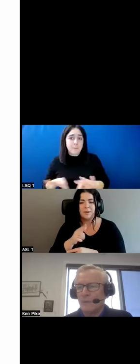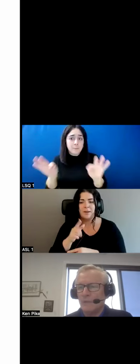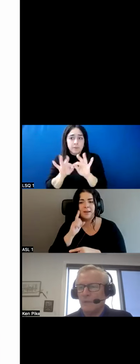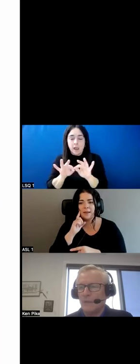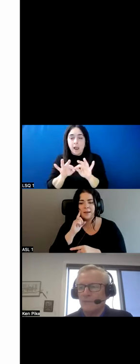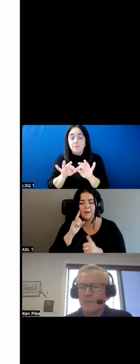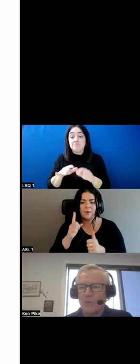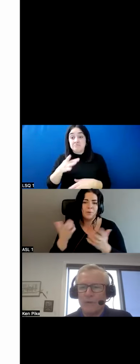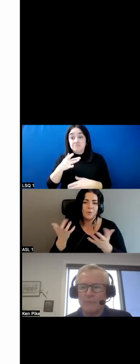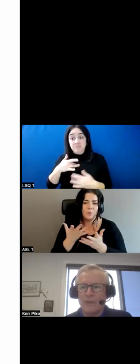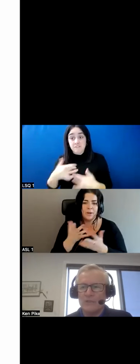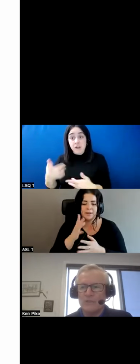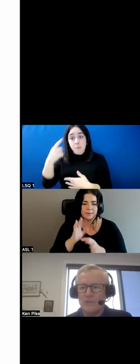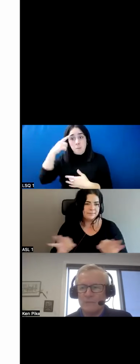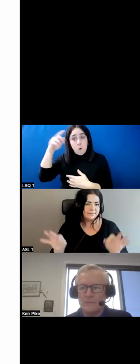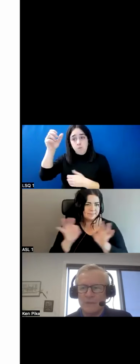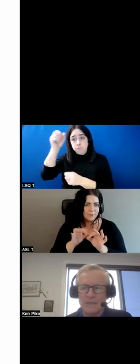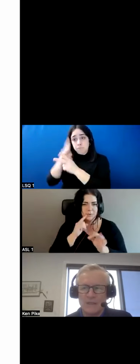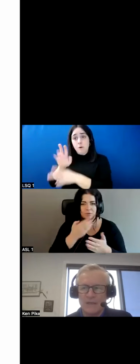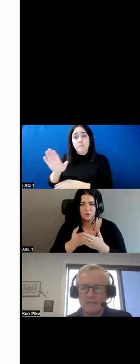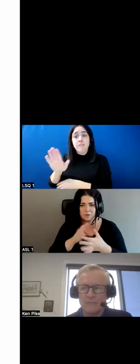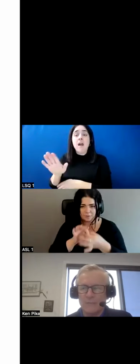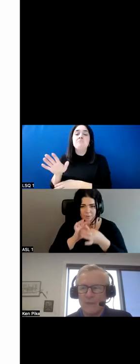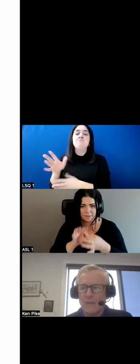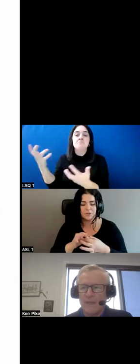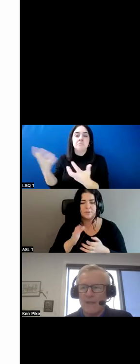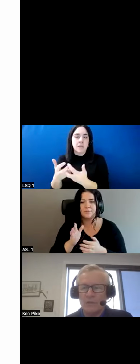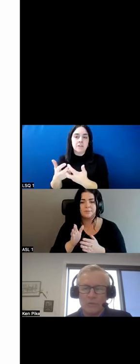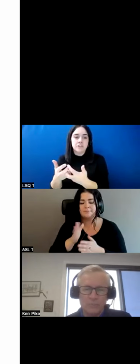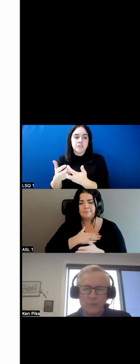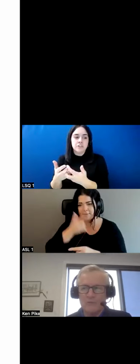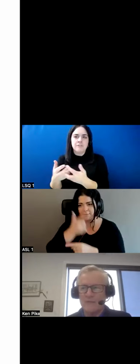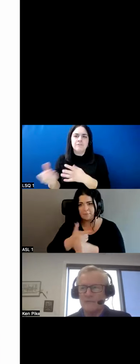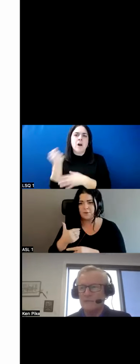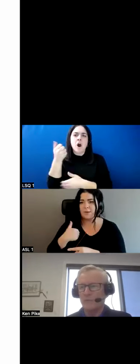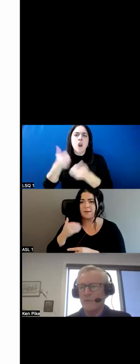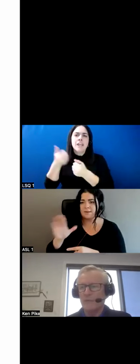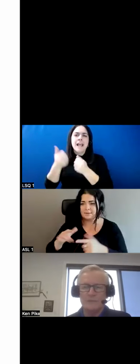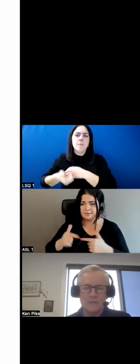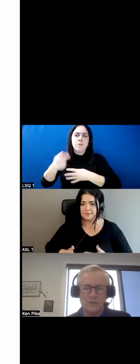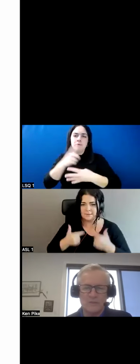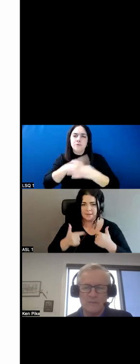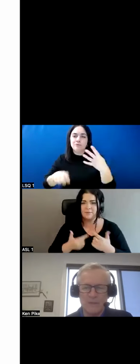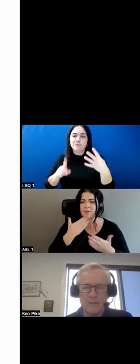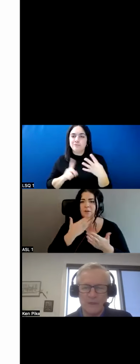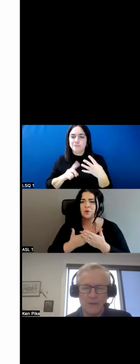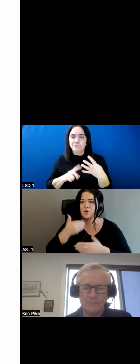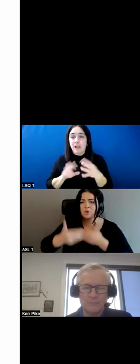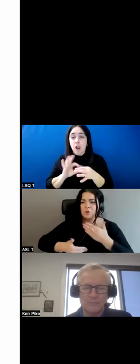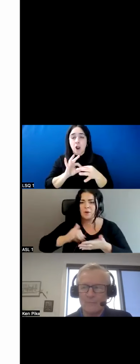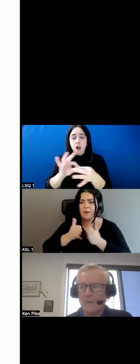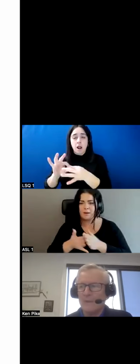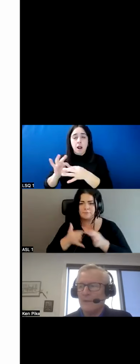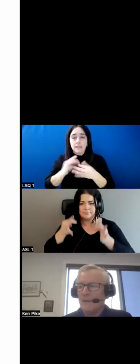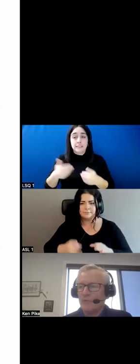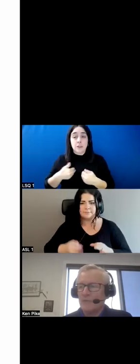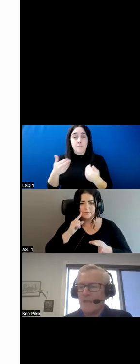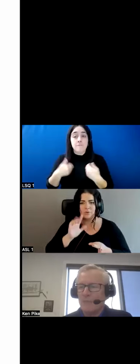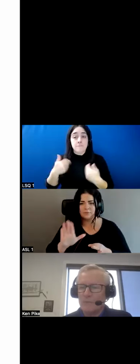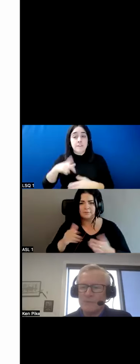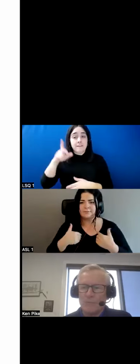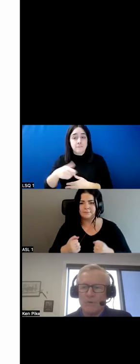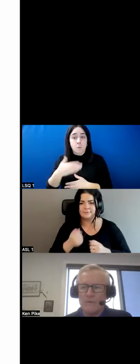mon frère. En particulier, reconnaître les relations très importantes dans sa vie et avoir des bons processus de